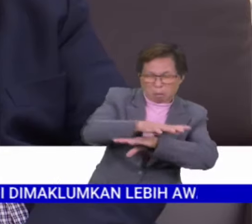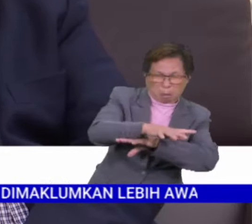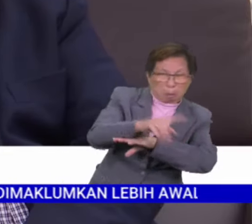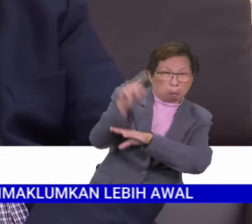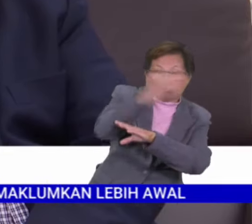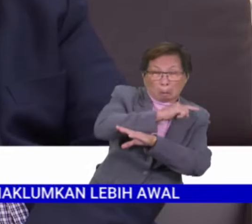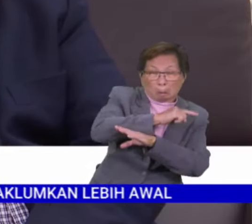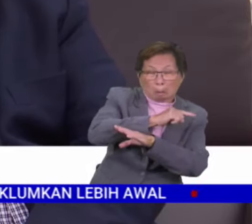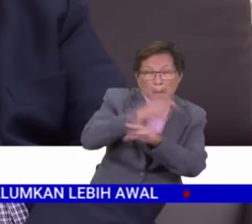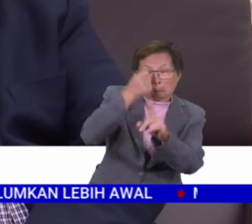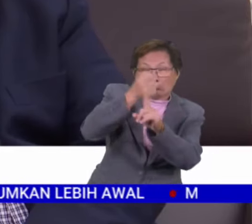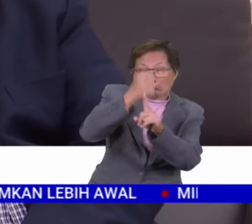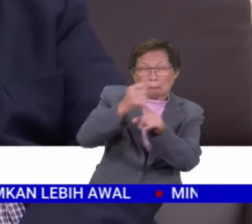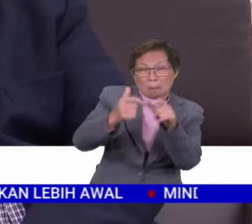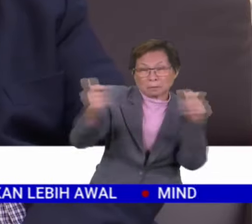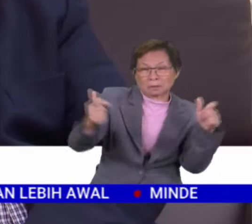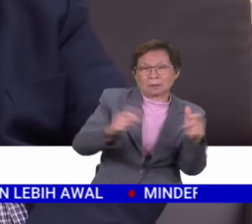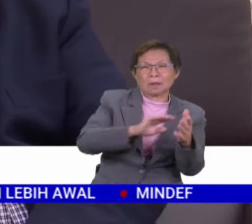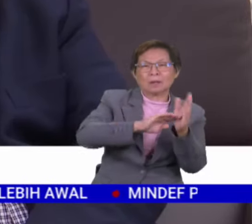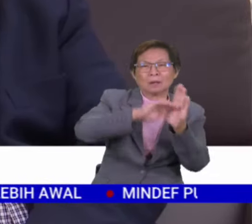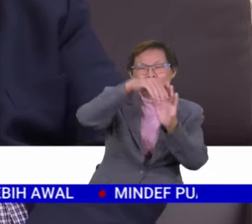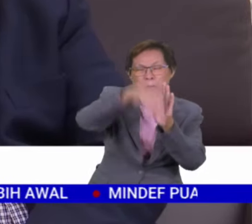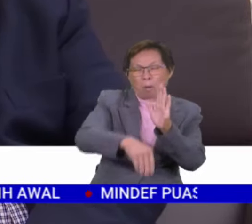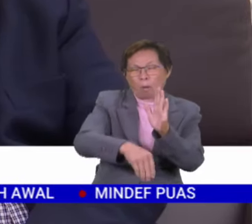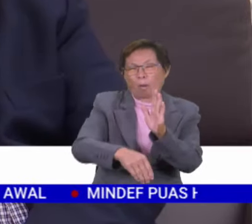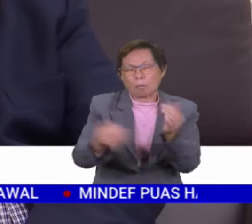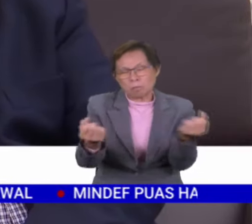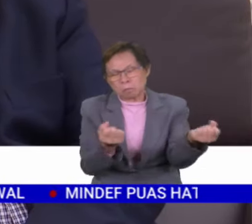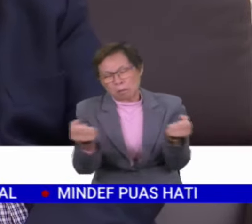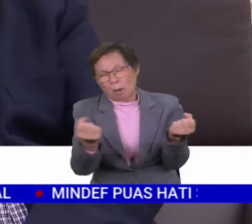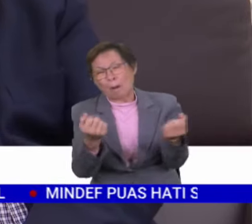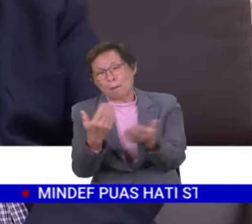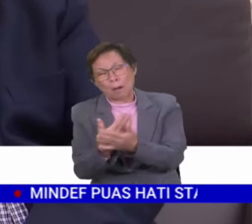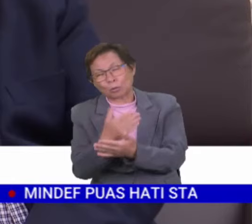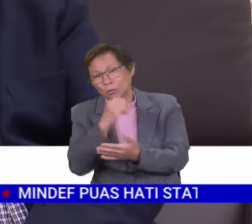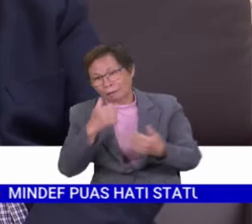kepada permintaan kejatuhan pada permintaan kenderaan baru.